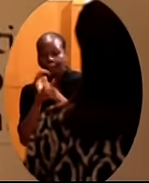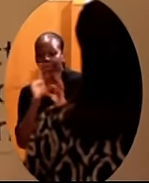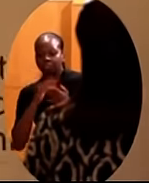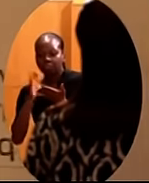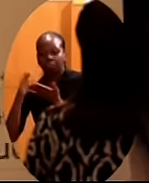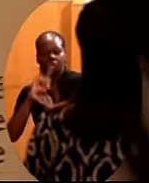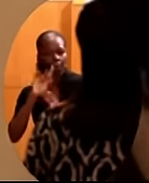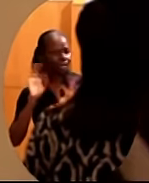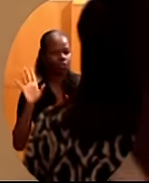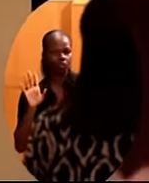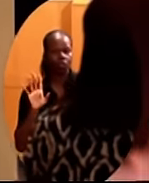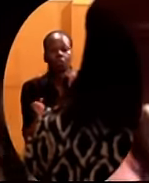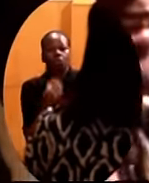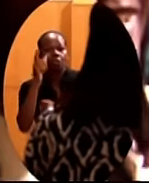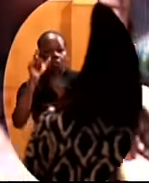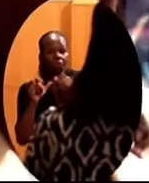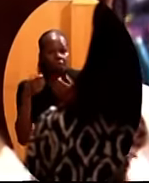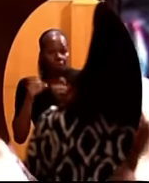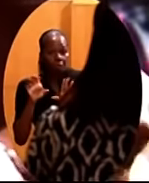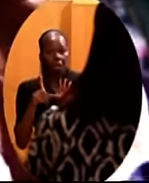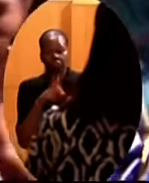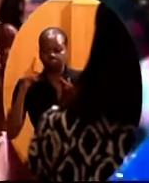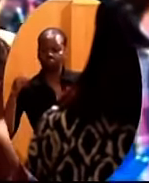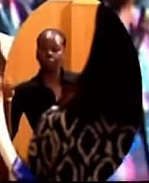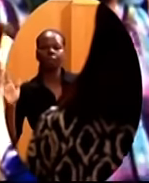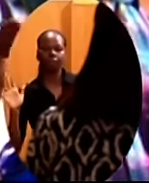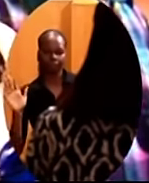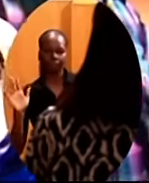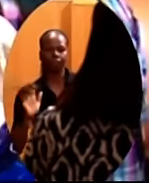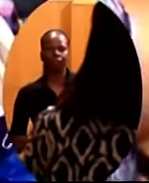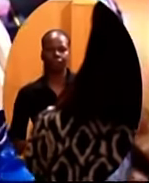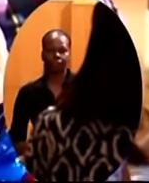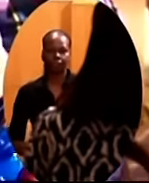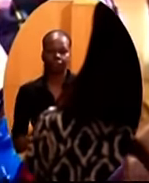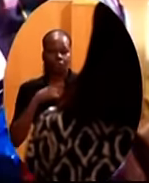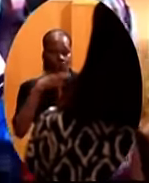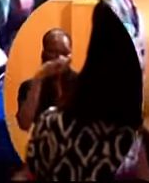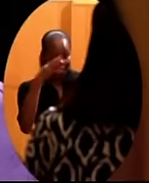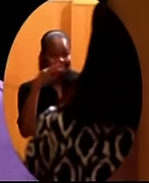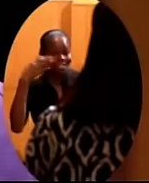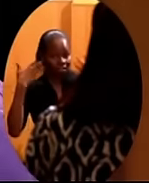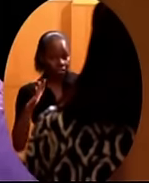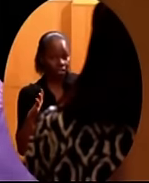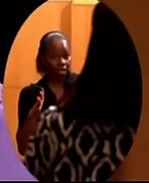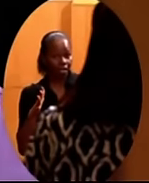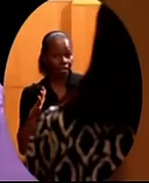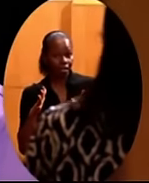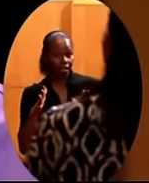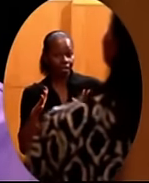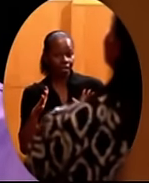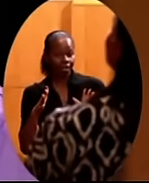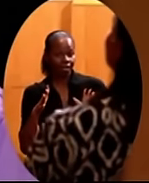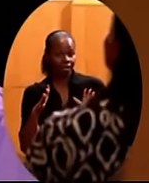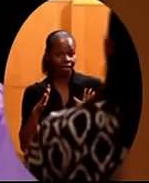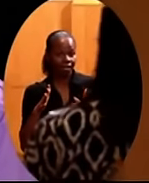l'intérieur sauf ceux qui s'excluent de même je tiens à leur dire d'office je